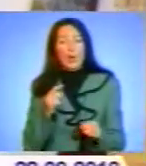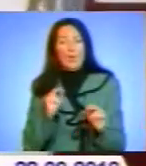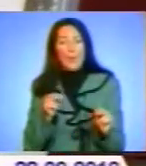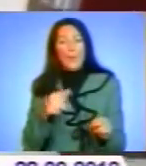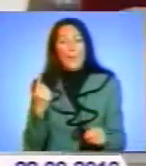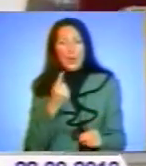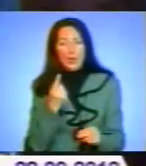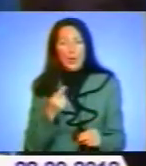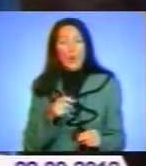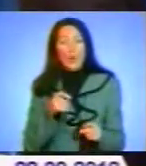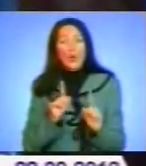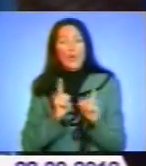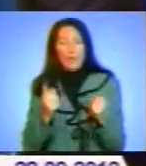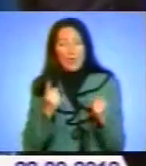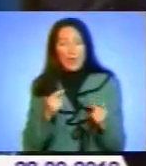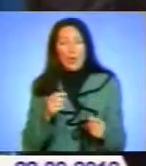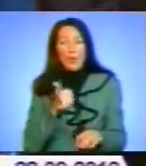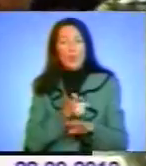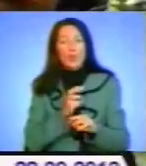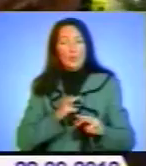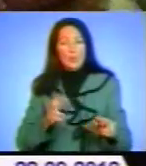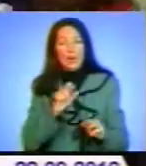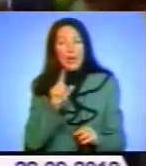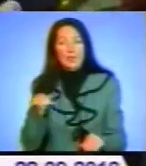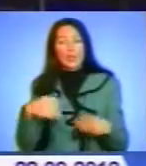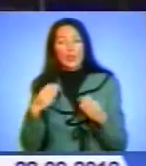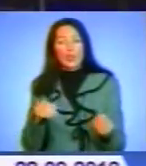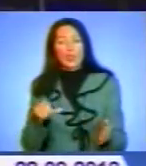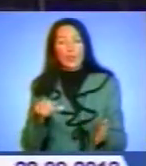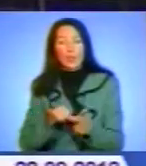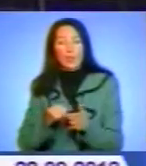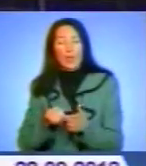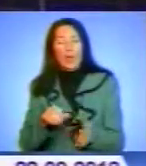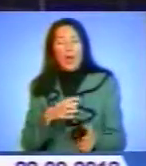прем'єр Микола Азаров вручив представникам Федерації державні нагороди за